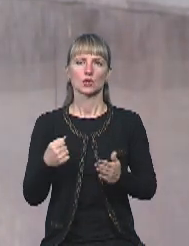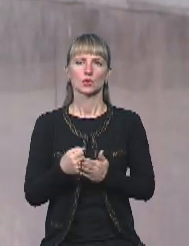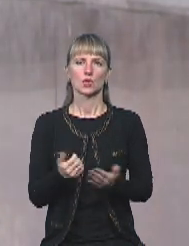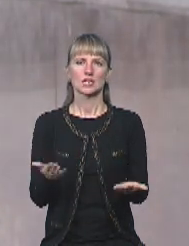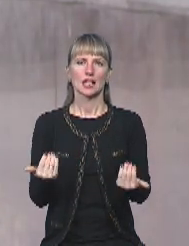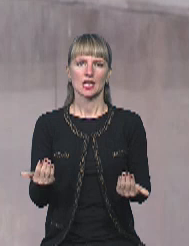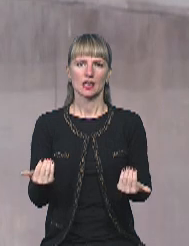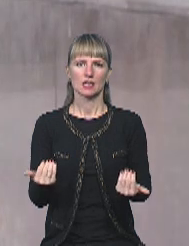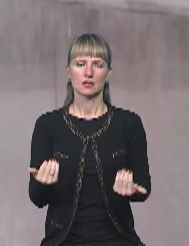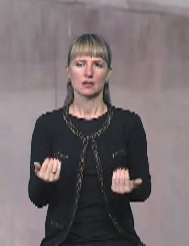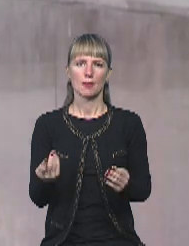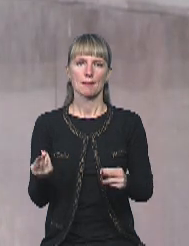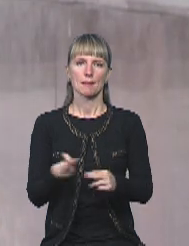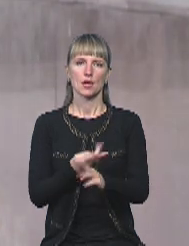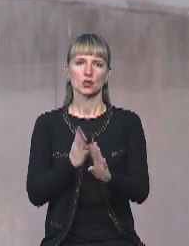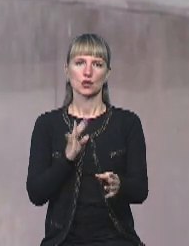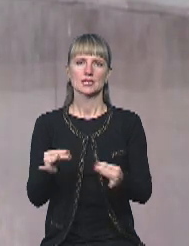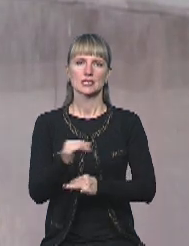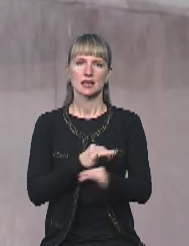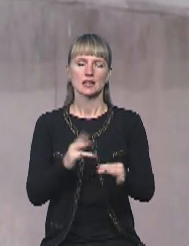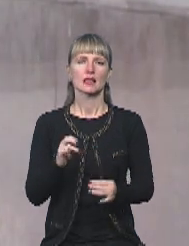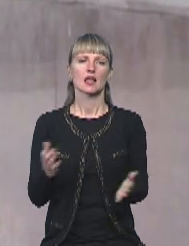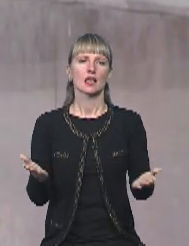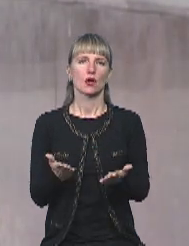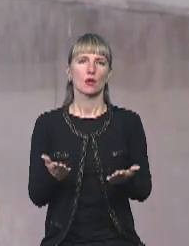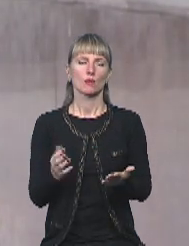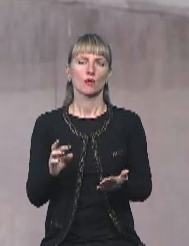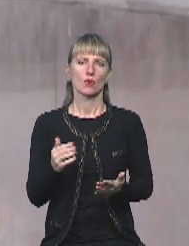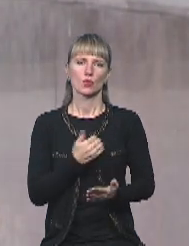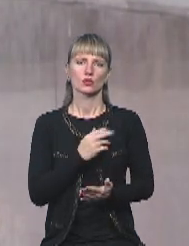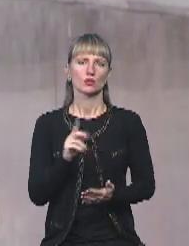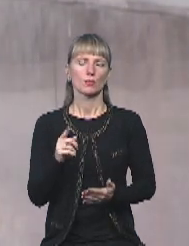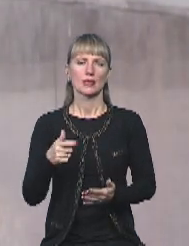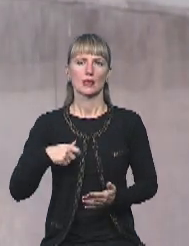скликання позачергової сесії, на якому ми б хотіли, щоб депутати